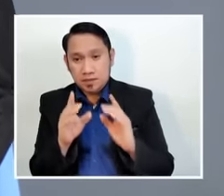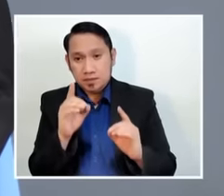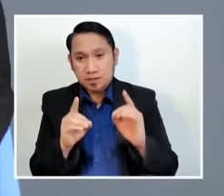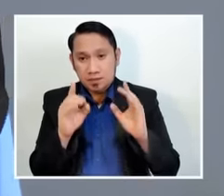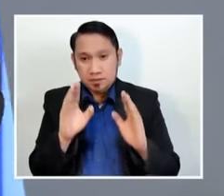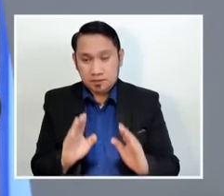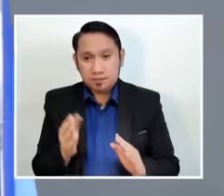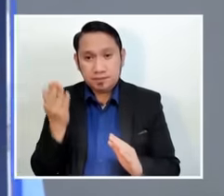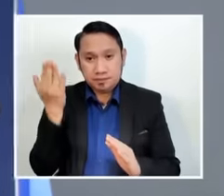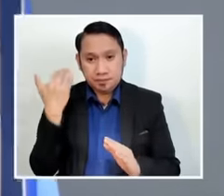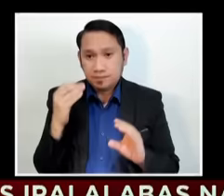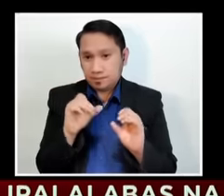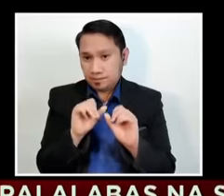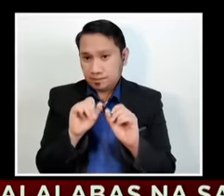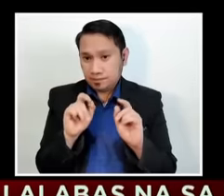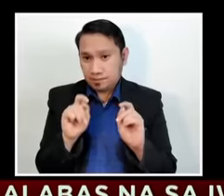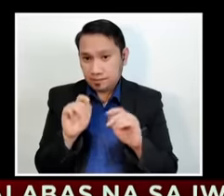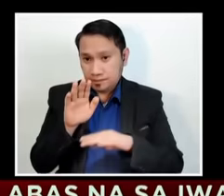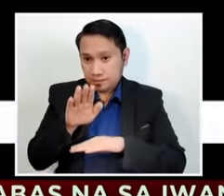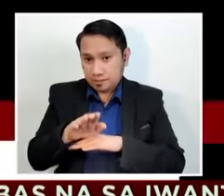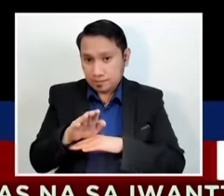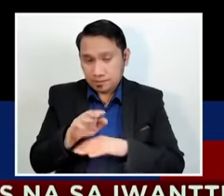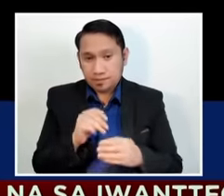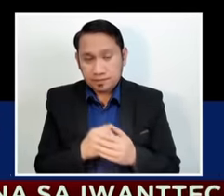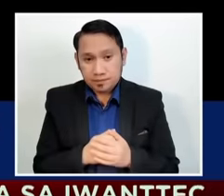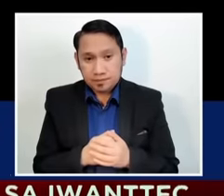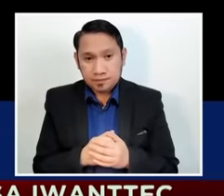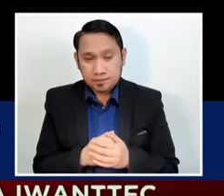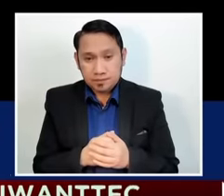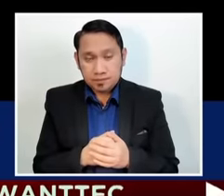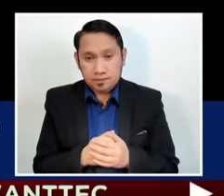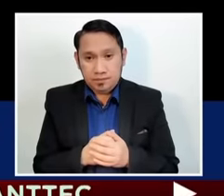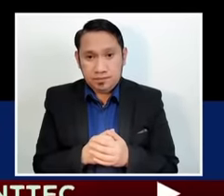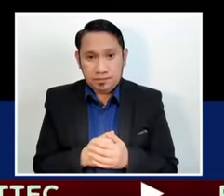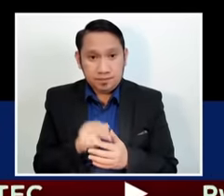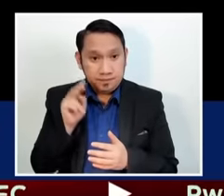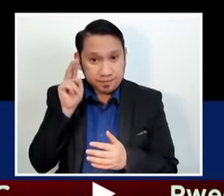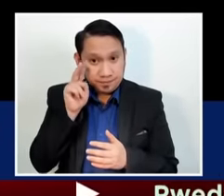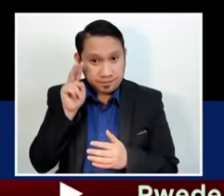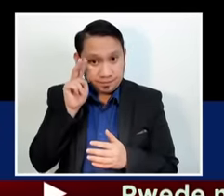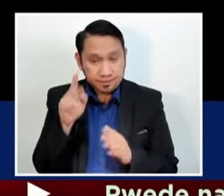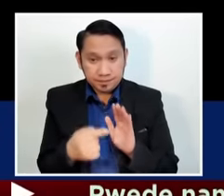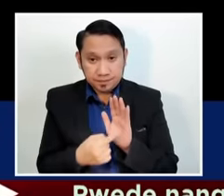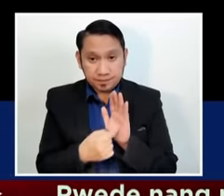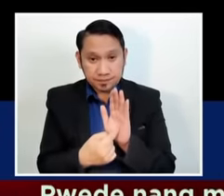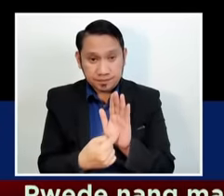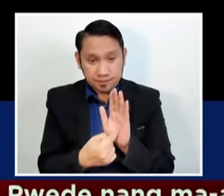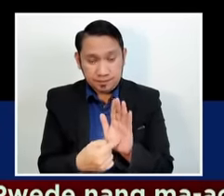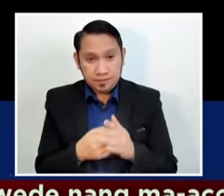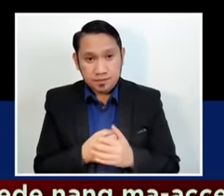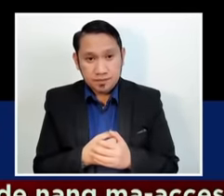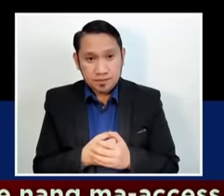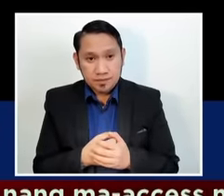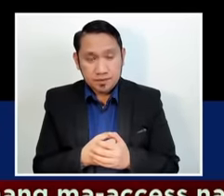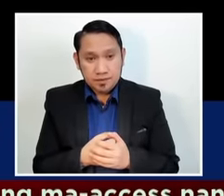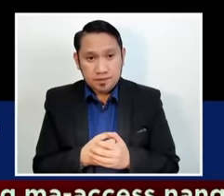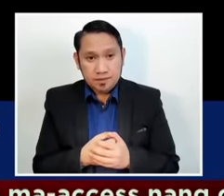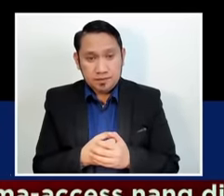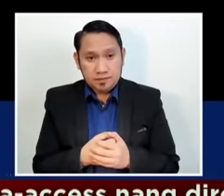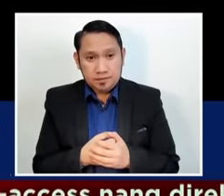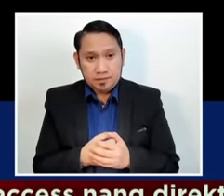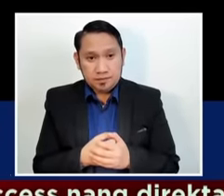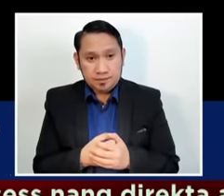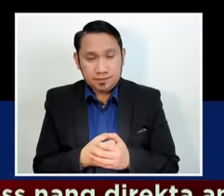ng hapon. Sa video po na binahagi ni Police Lieutenant Ramonit Rivera II ng Regional Mobile Force Battalion